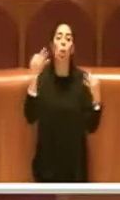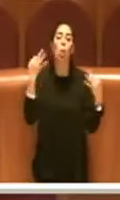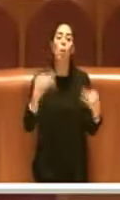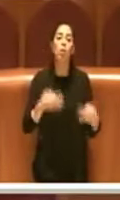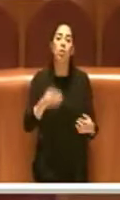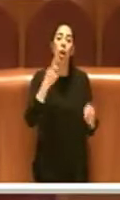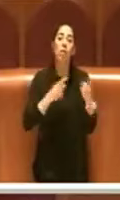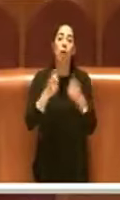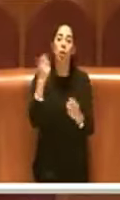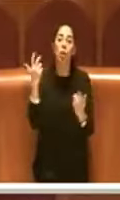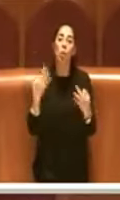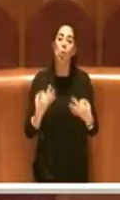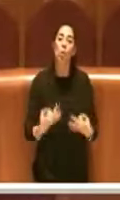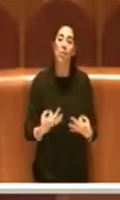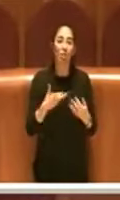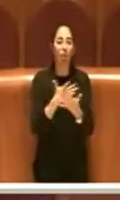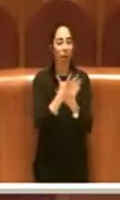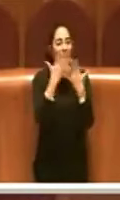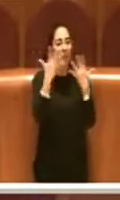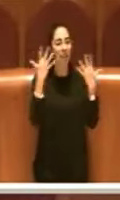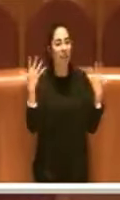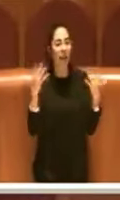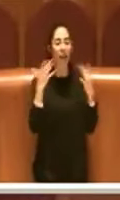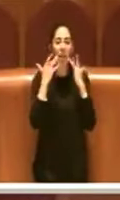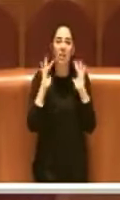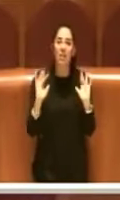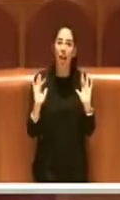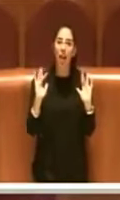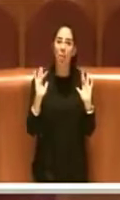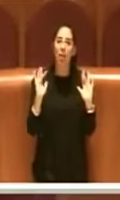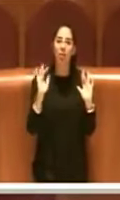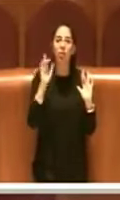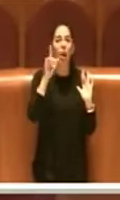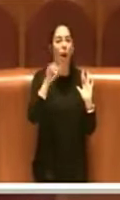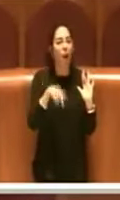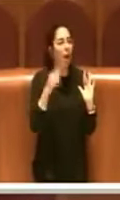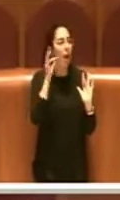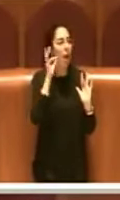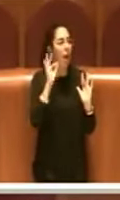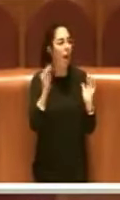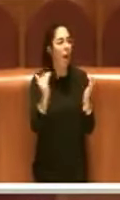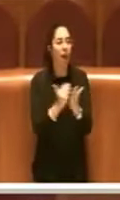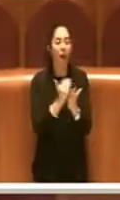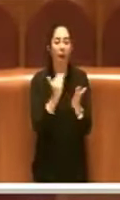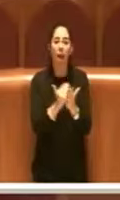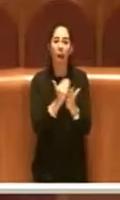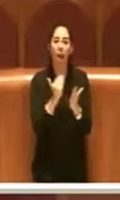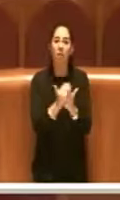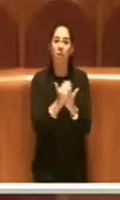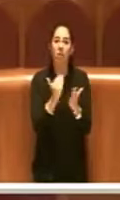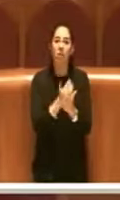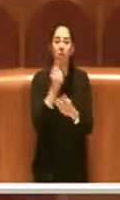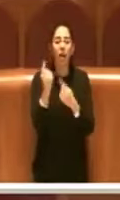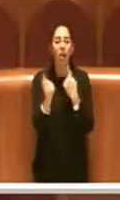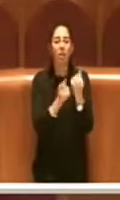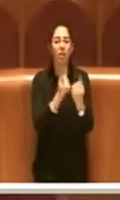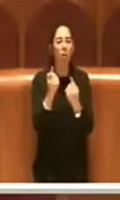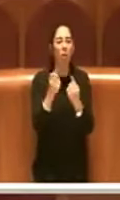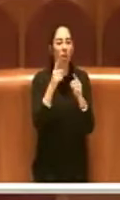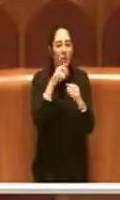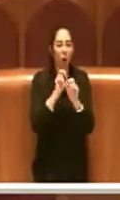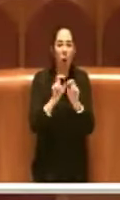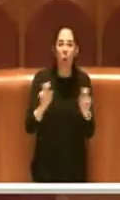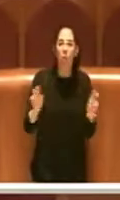siano univoche, chiare e semplici, anche per contrastare, scusatemi, il proliferare di comunicati,